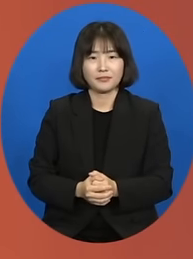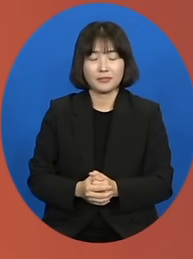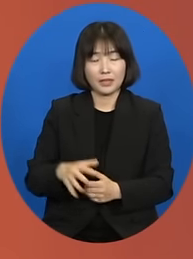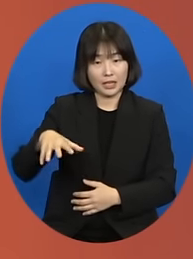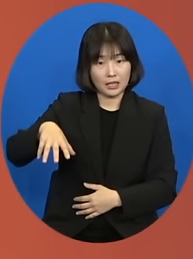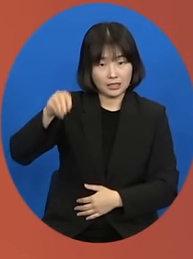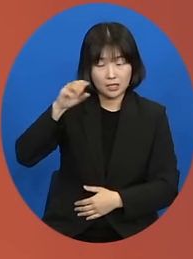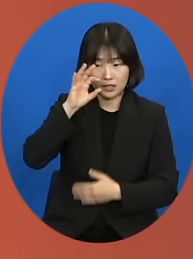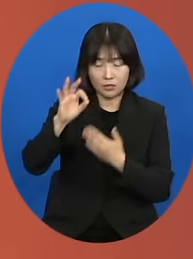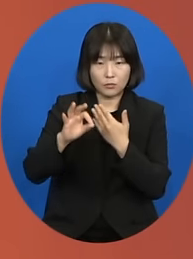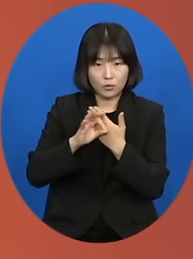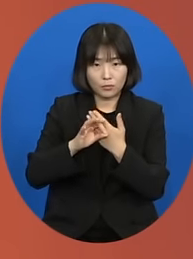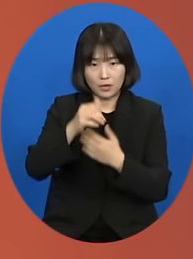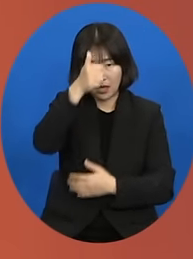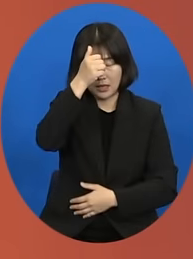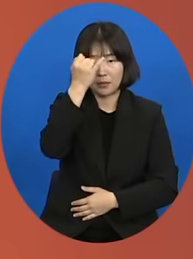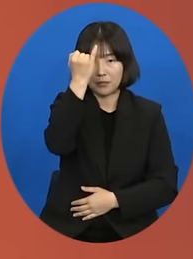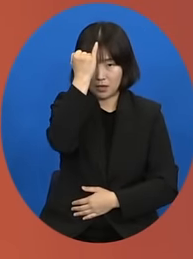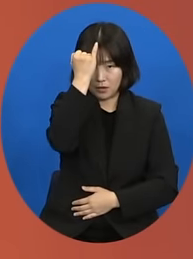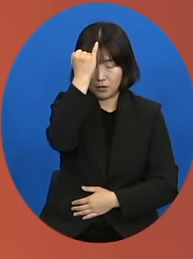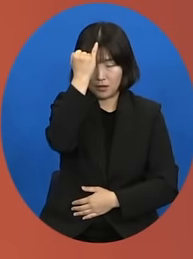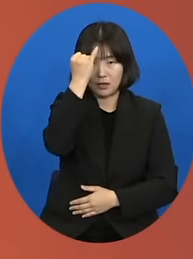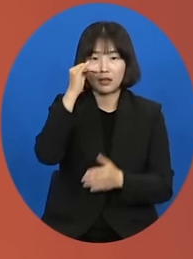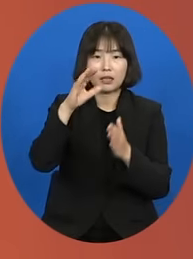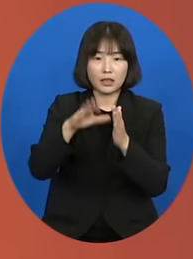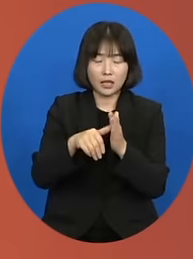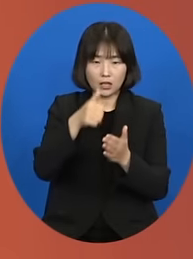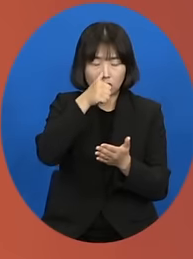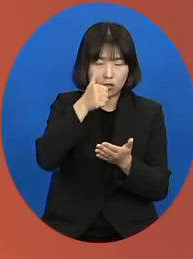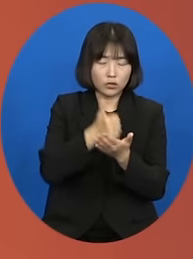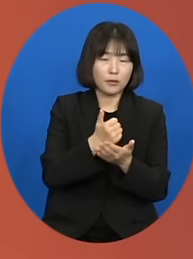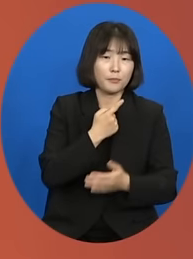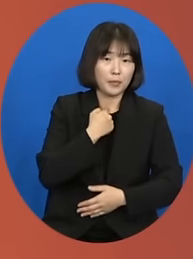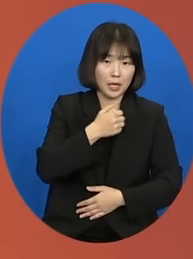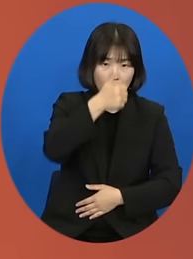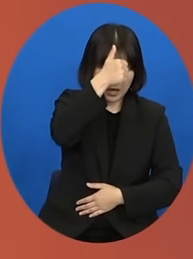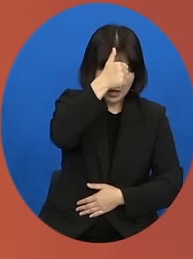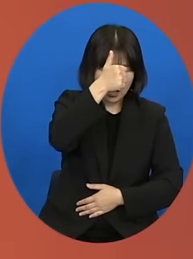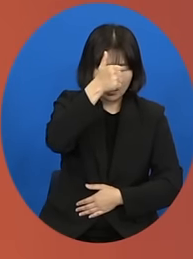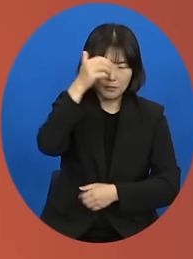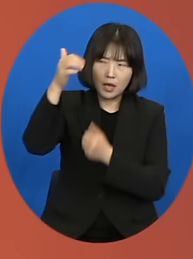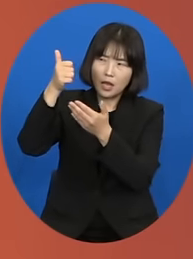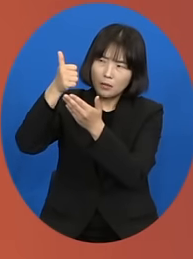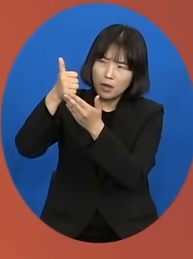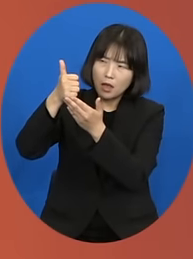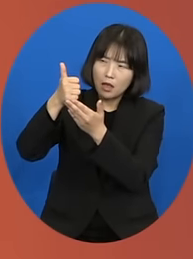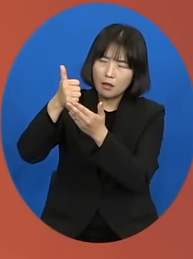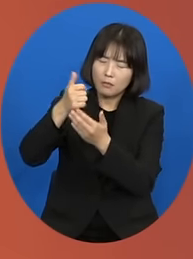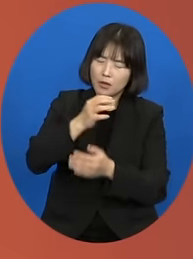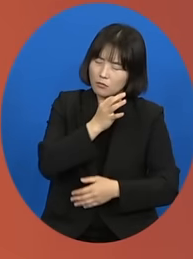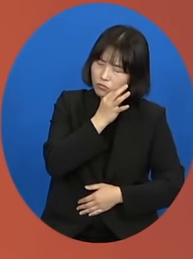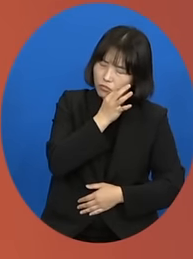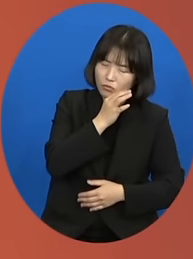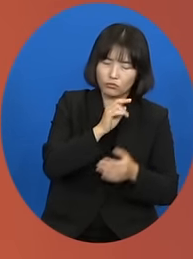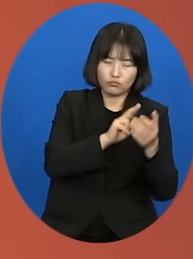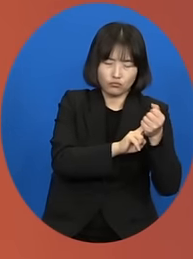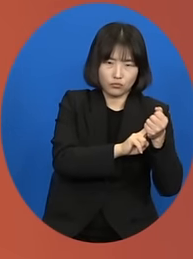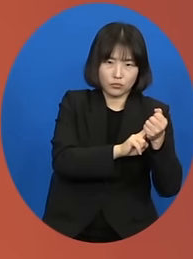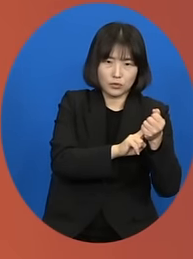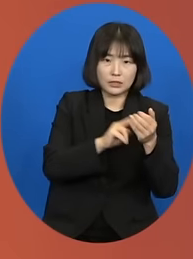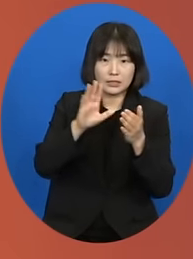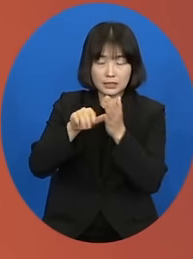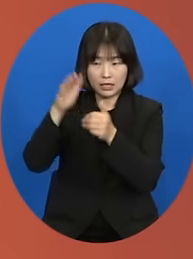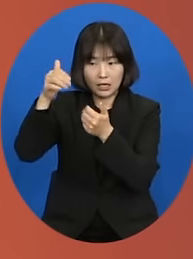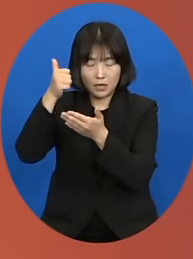아담과 하와 이야기를 보면 죄를 지은 아담이 하나님 앞에 부끄러워서 숨어버립니다. 그때 하나님께서